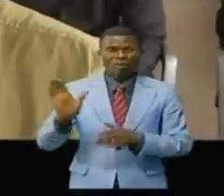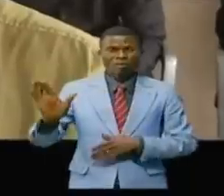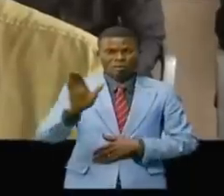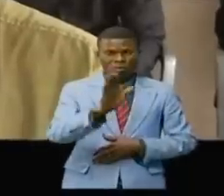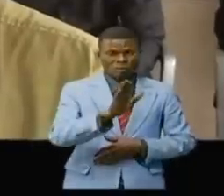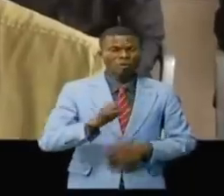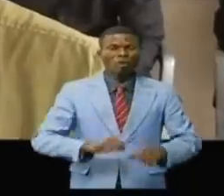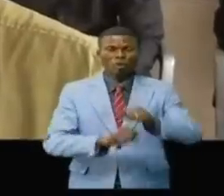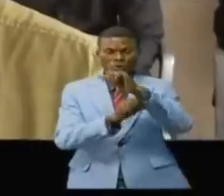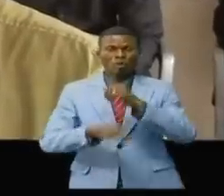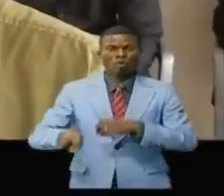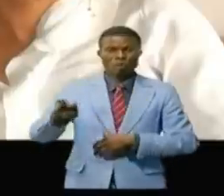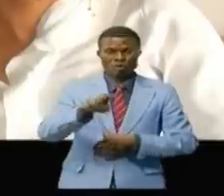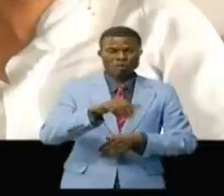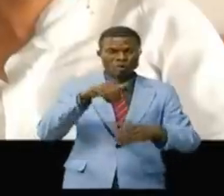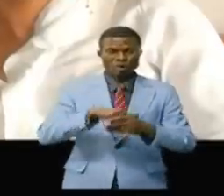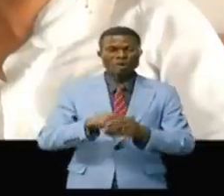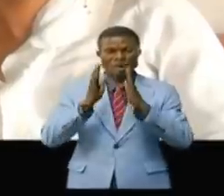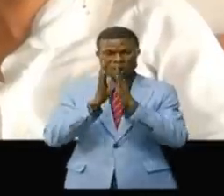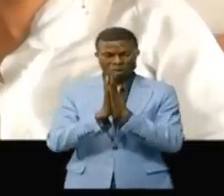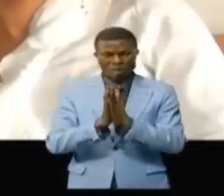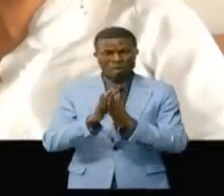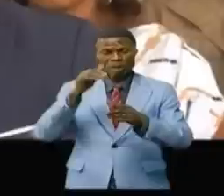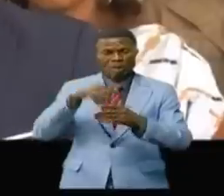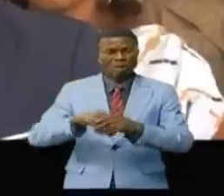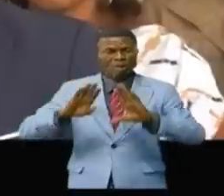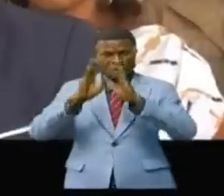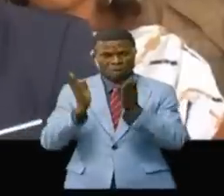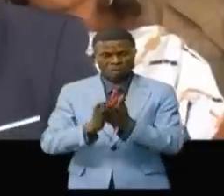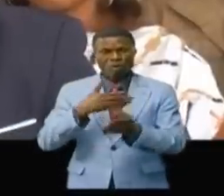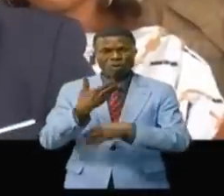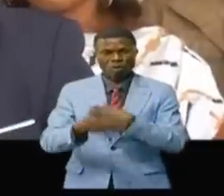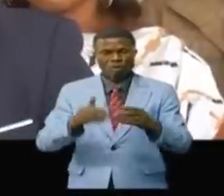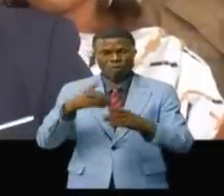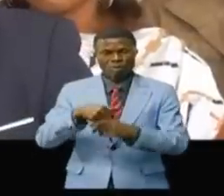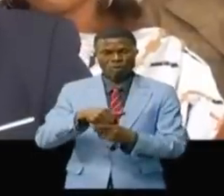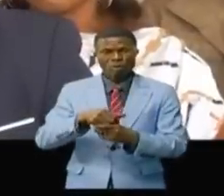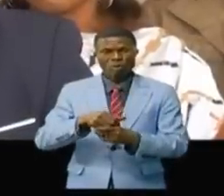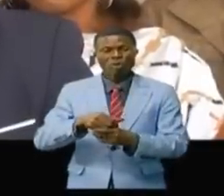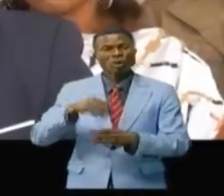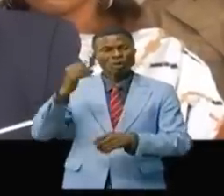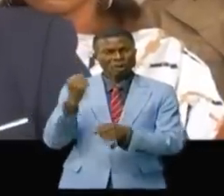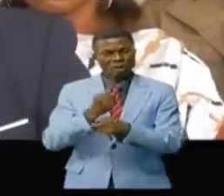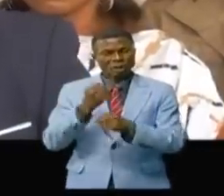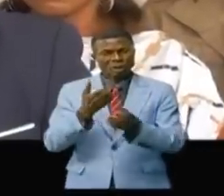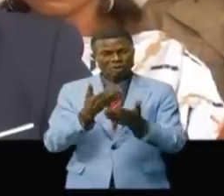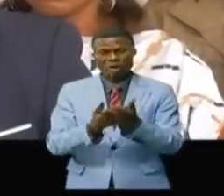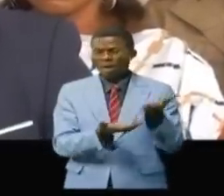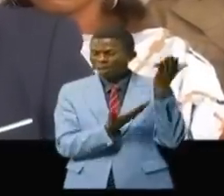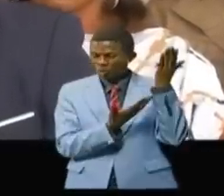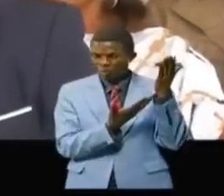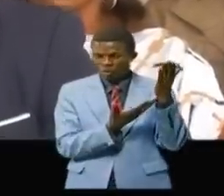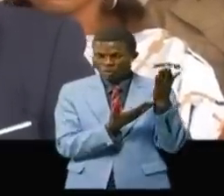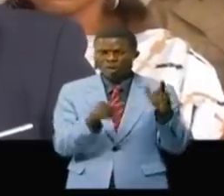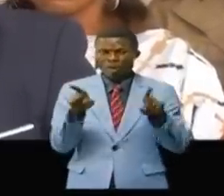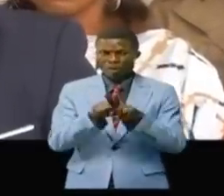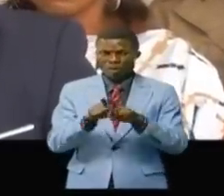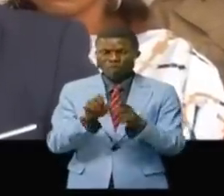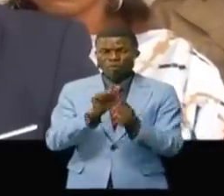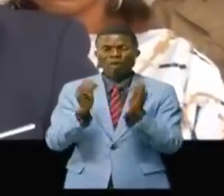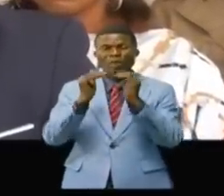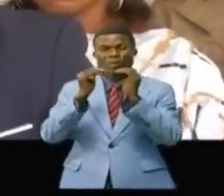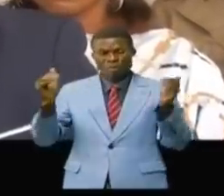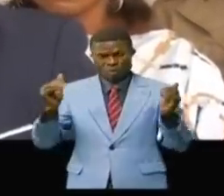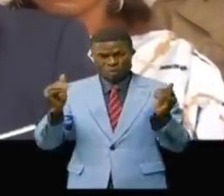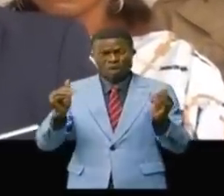les accompagnons dans la prière et dans tout ce qu'on peut faire pour vivre que cette mission noble, comme il s'agit de la paix